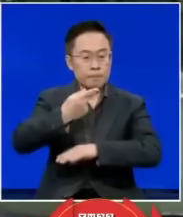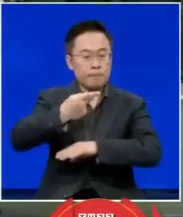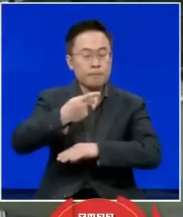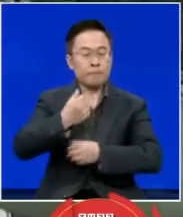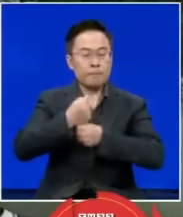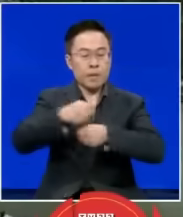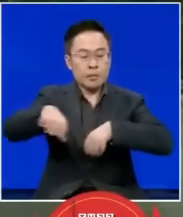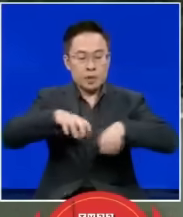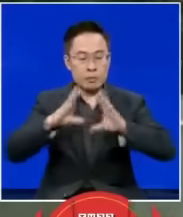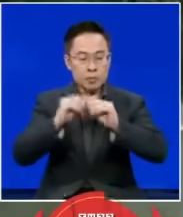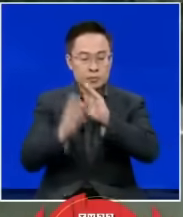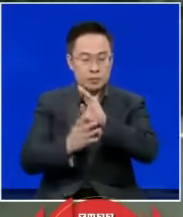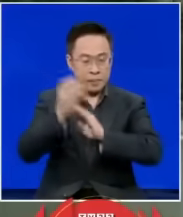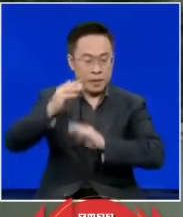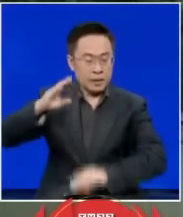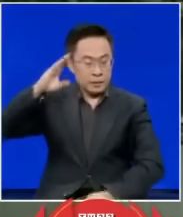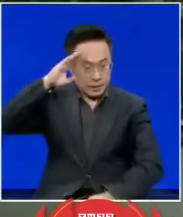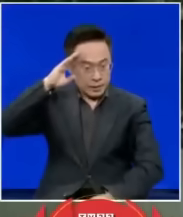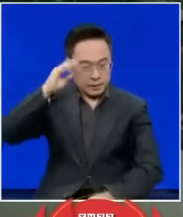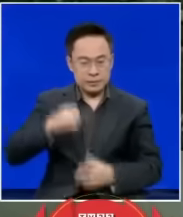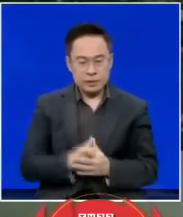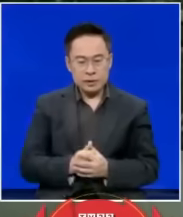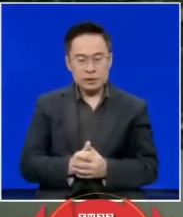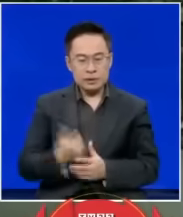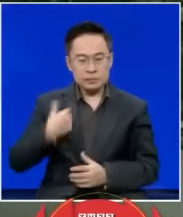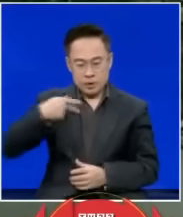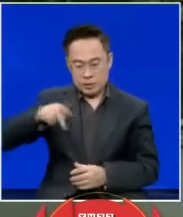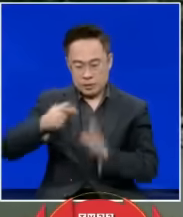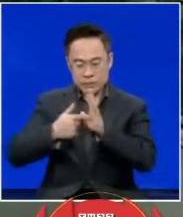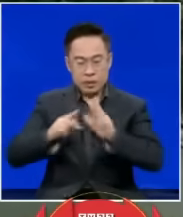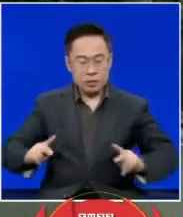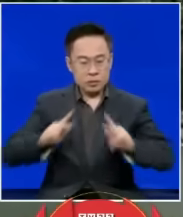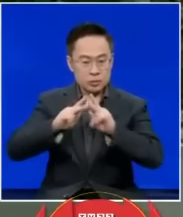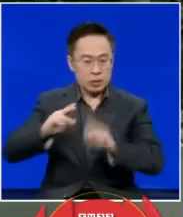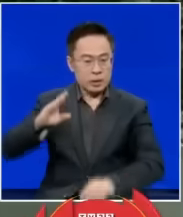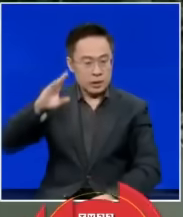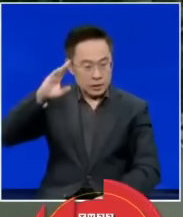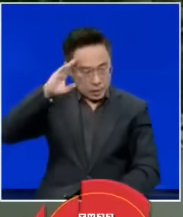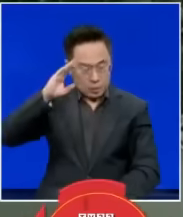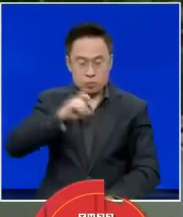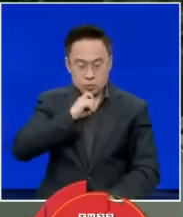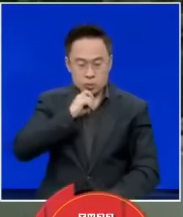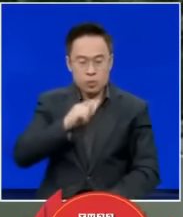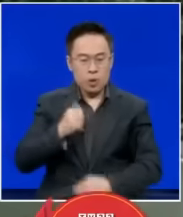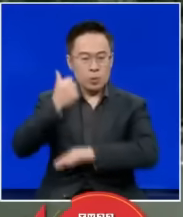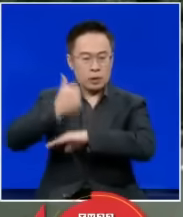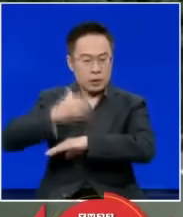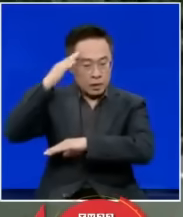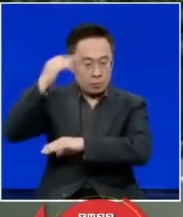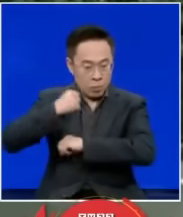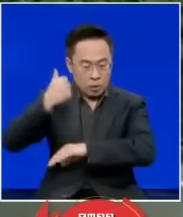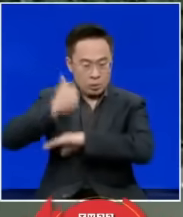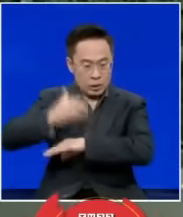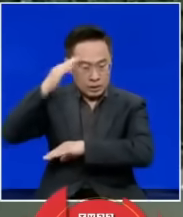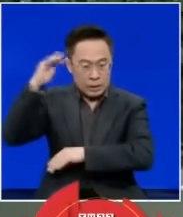มีปลัดกระทรวงกลาโหมให้การต้อนรับนะคะแต่ว่าไม่มา2ท่านก็คือผู้บัญชาการทหารบกแล้วก็ผู้บัญชาการทหารเรือเพราะว่าท่านติดภาร